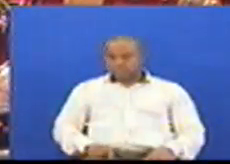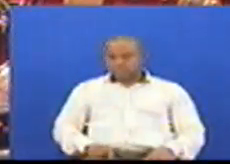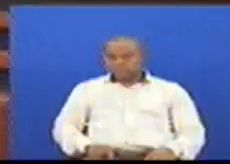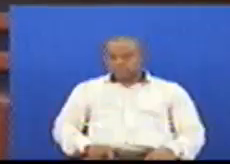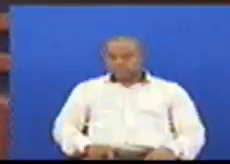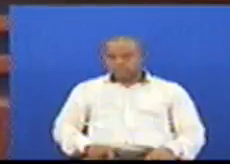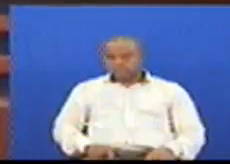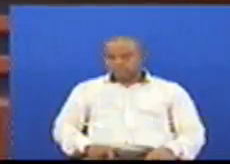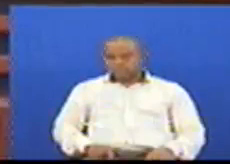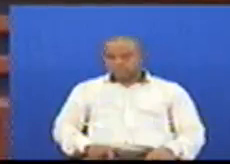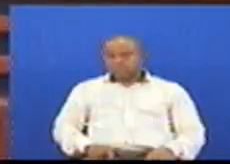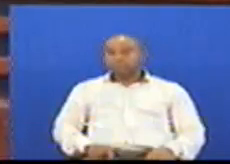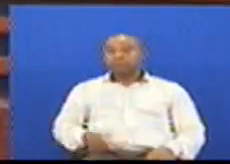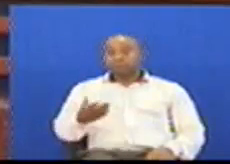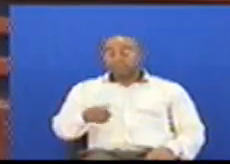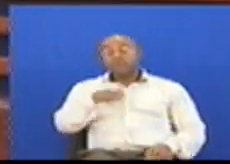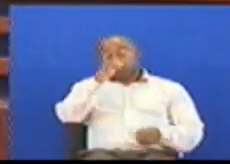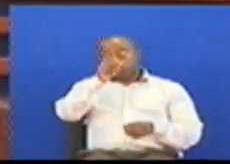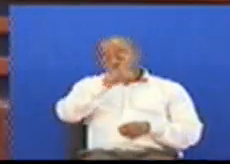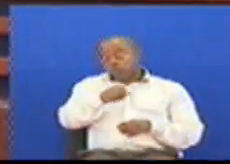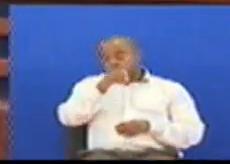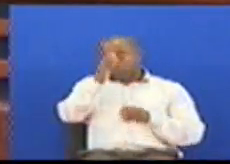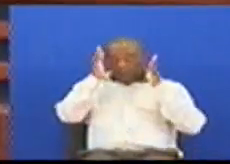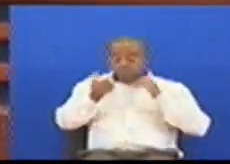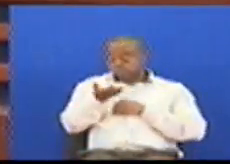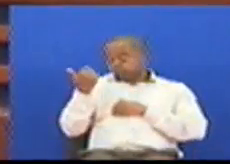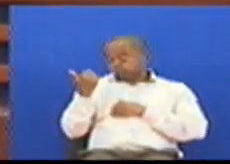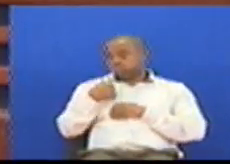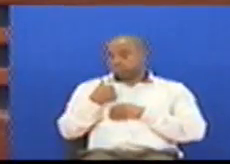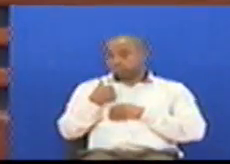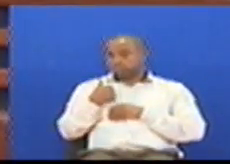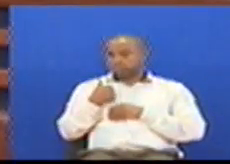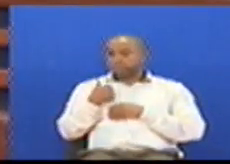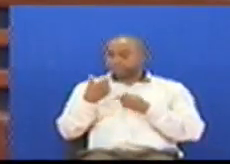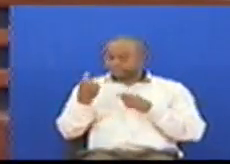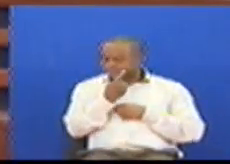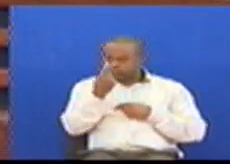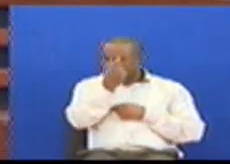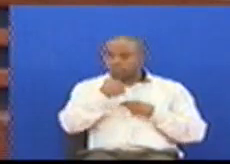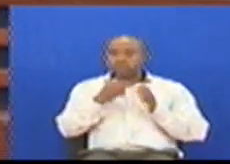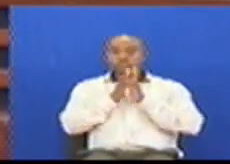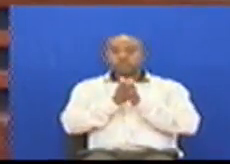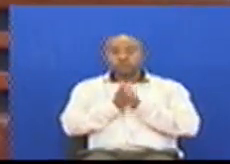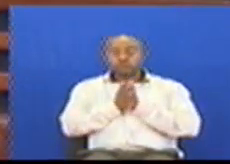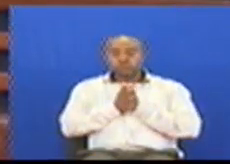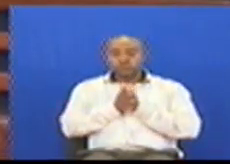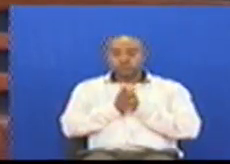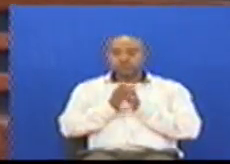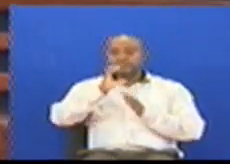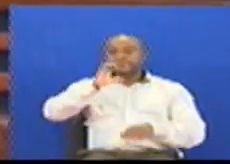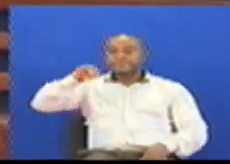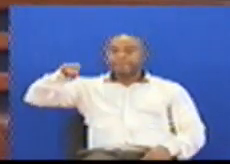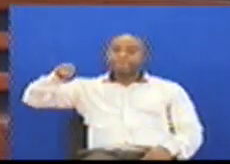pamoja na wenzangu wengi waliotangulia, na mimi nianze kwa kukishukuru sana na kukipongeza chama changu, Chama cha